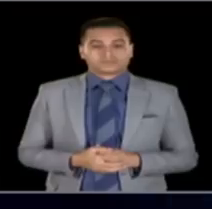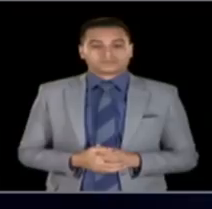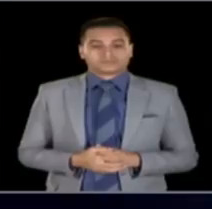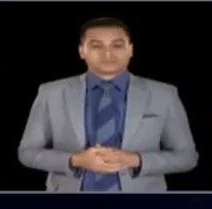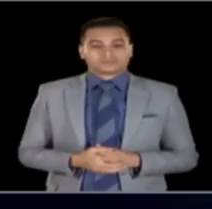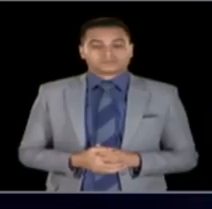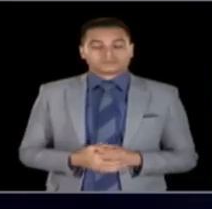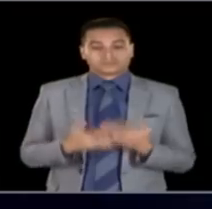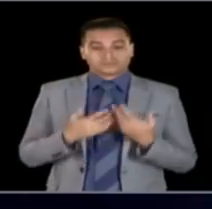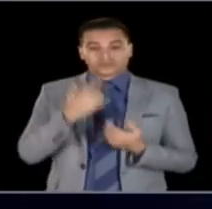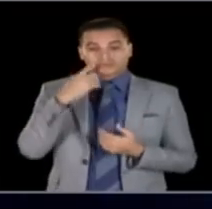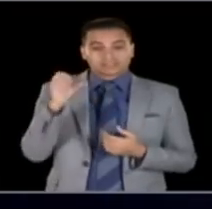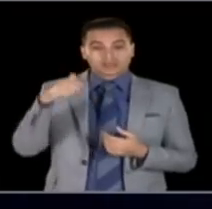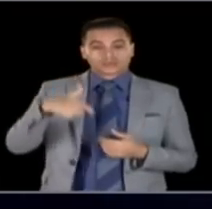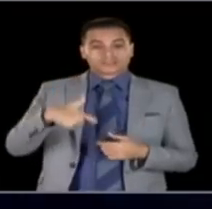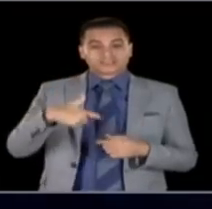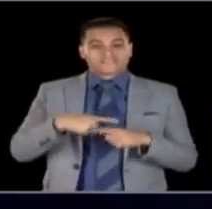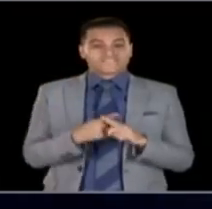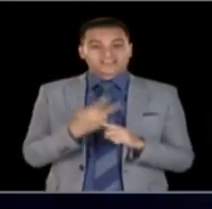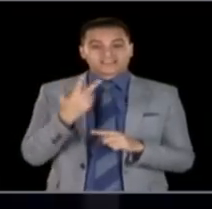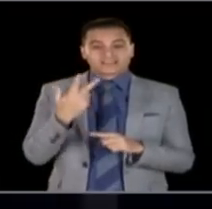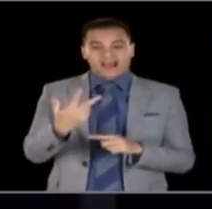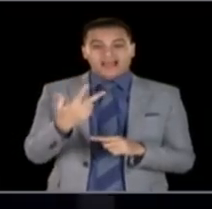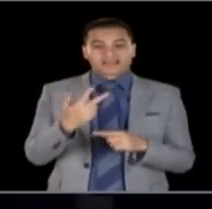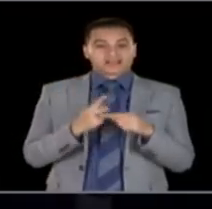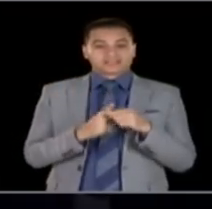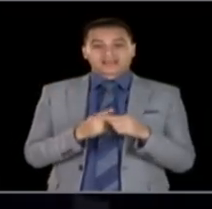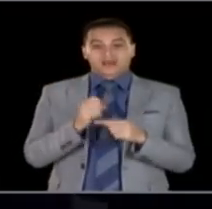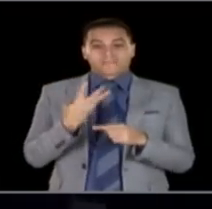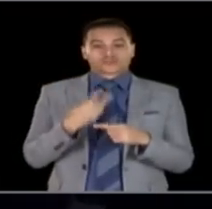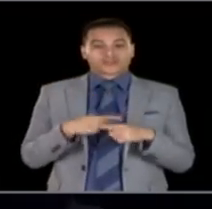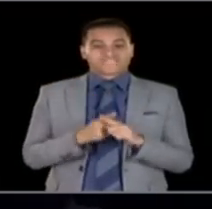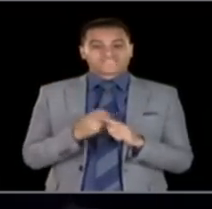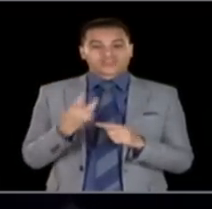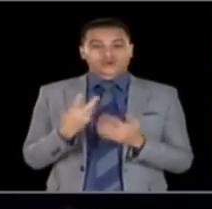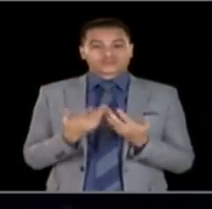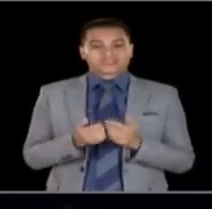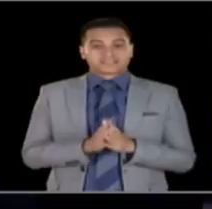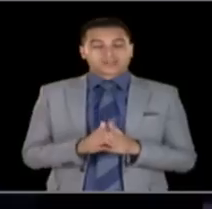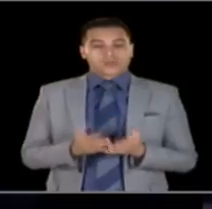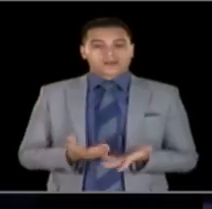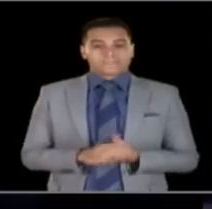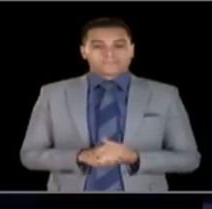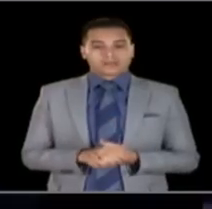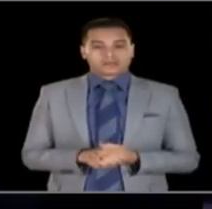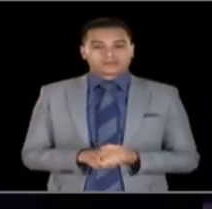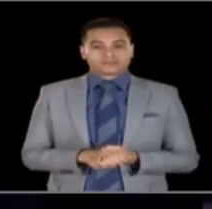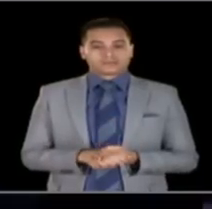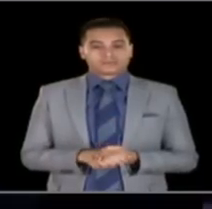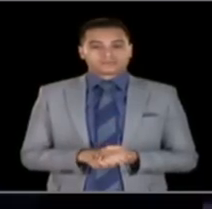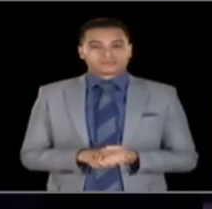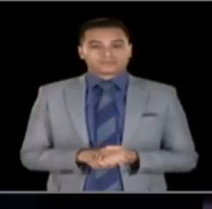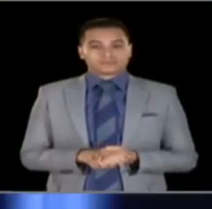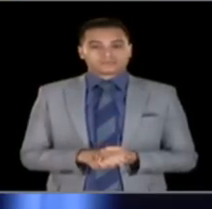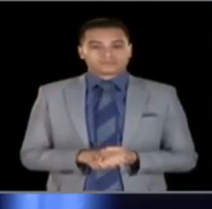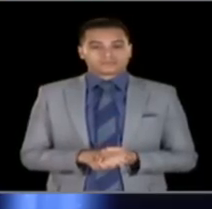حل المسألة الآتية: 69 في 3 زائد 14 في 12 يساوي كام؟